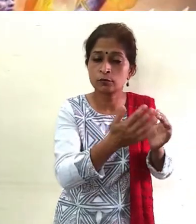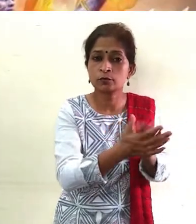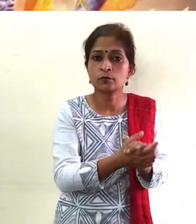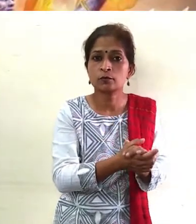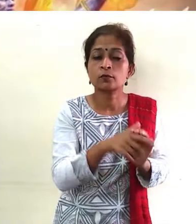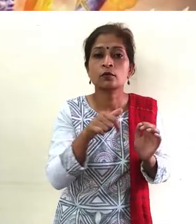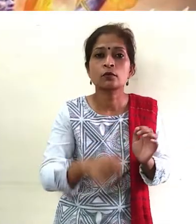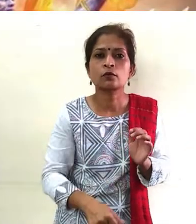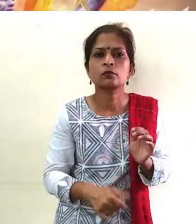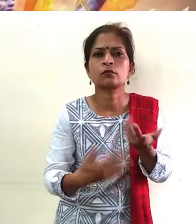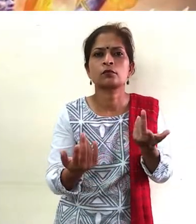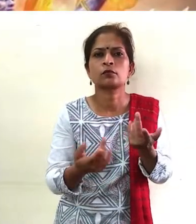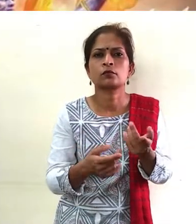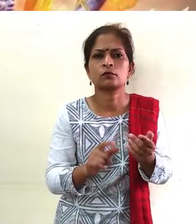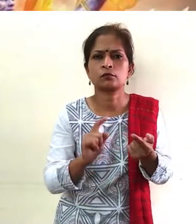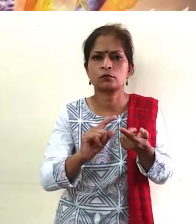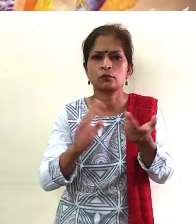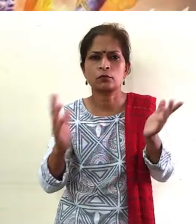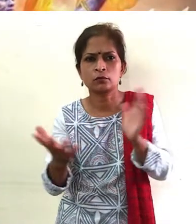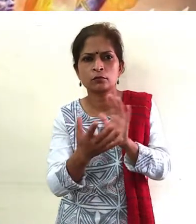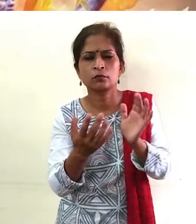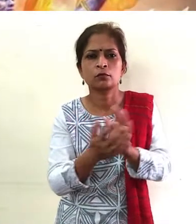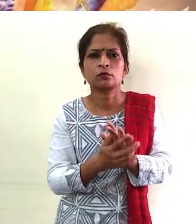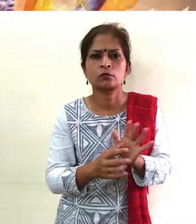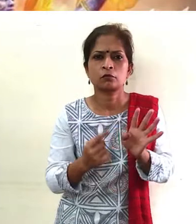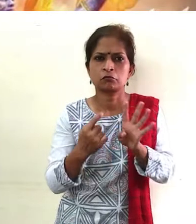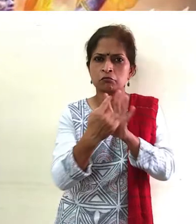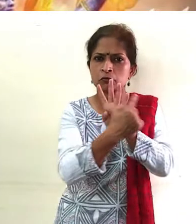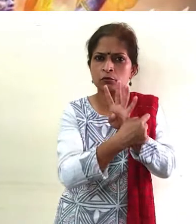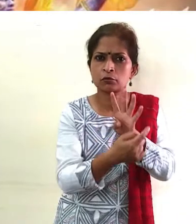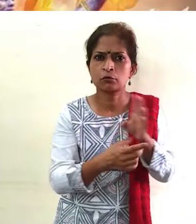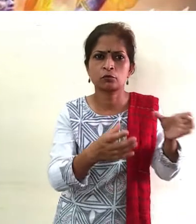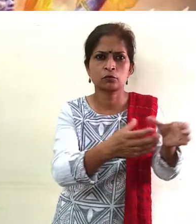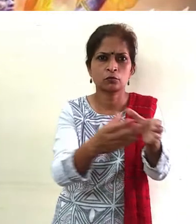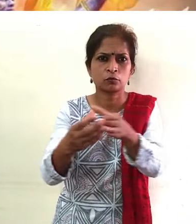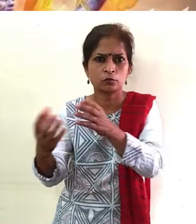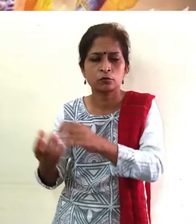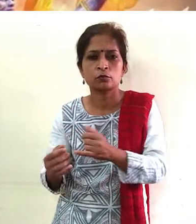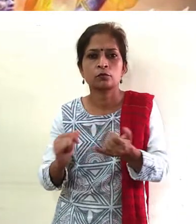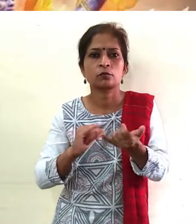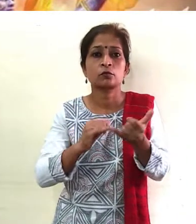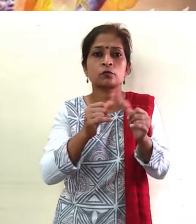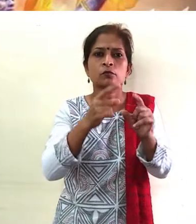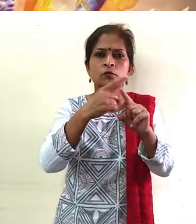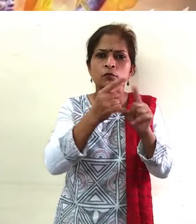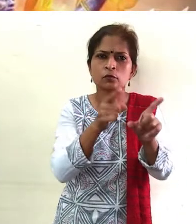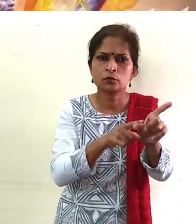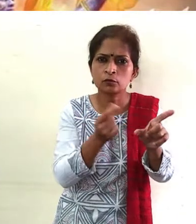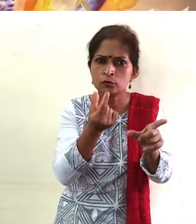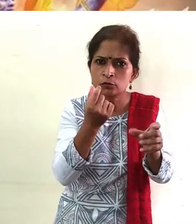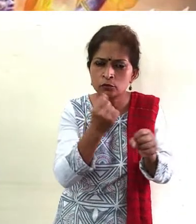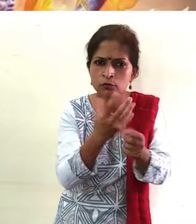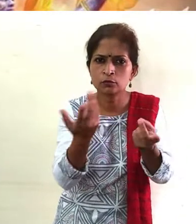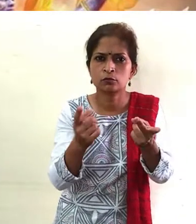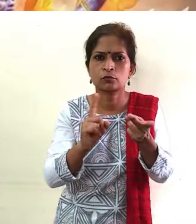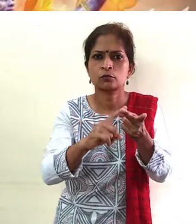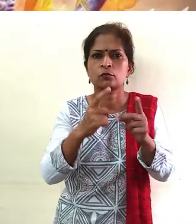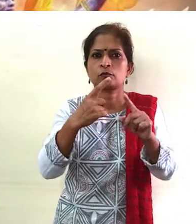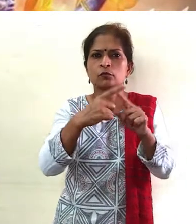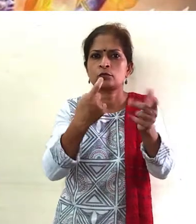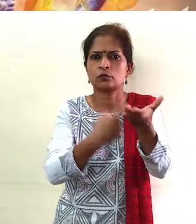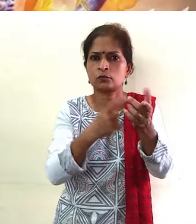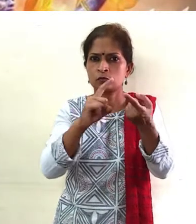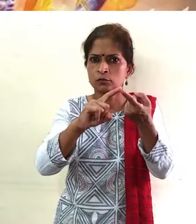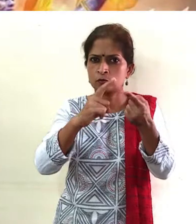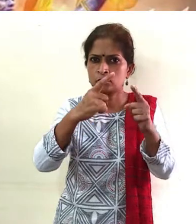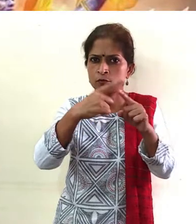हम बांट देते हैं सृष्टि को 4 युगों में। सत्युग, त्रेता युग, द्वापर युग और कलयुग, 4